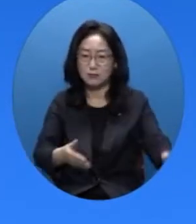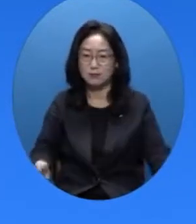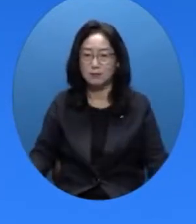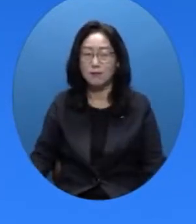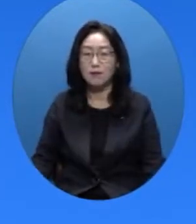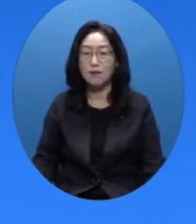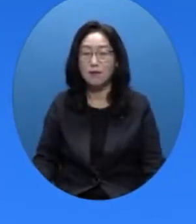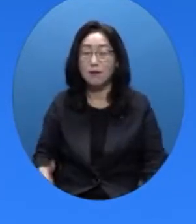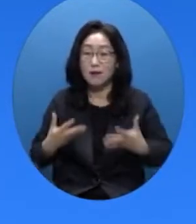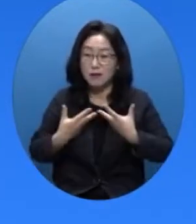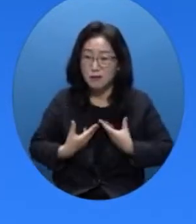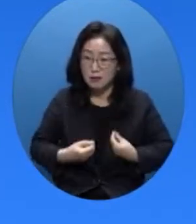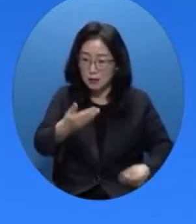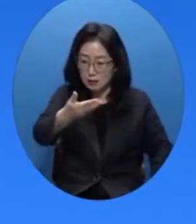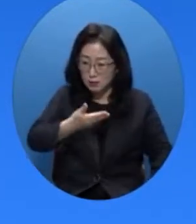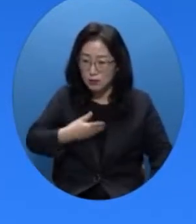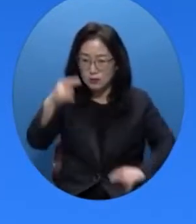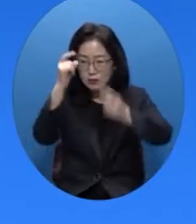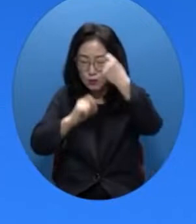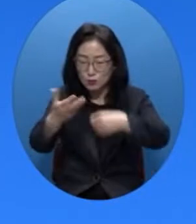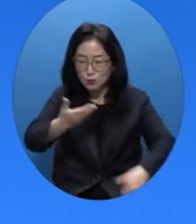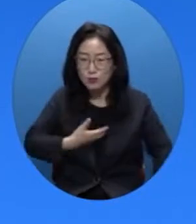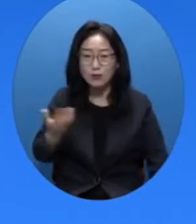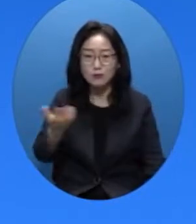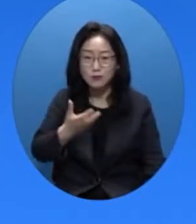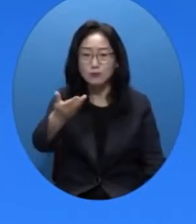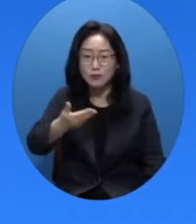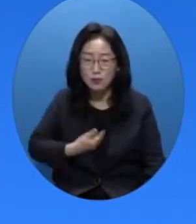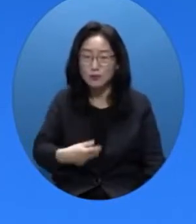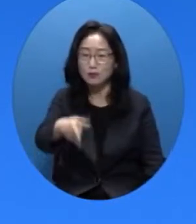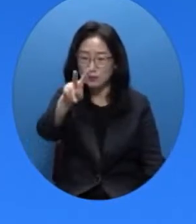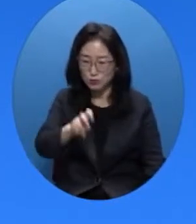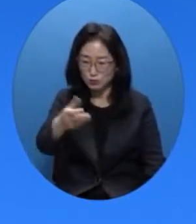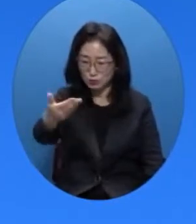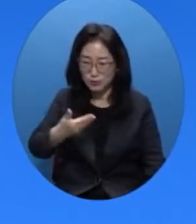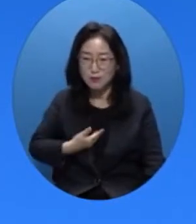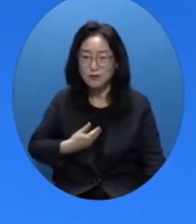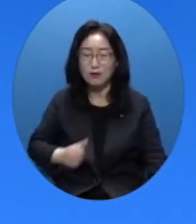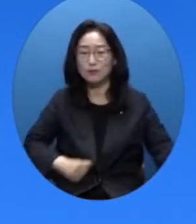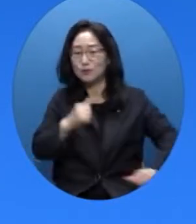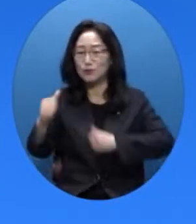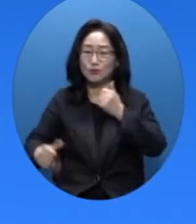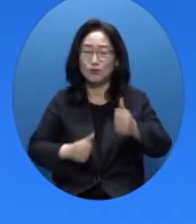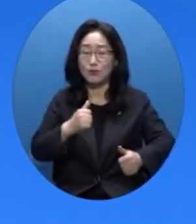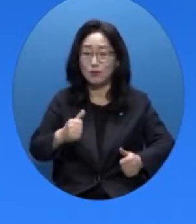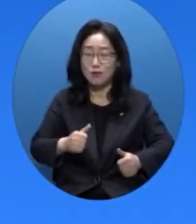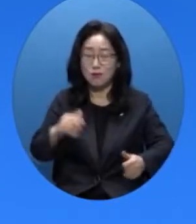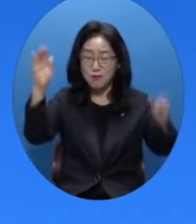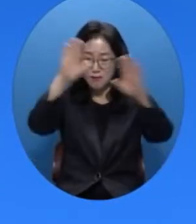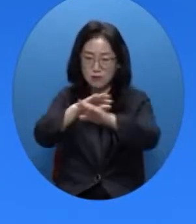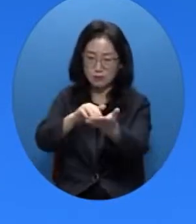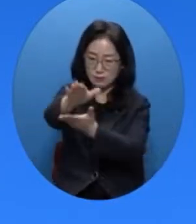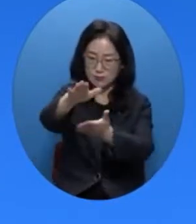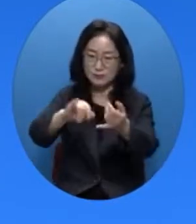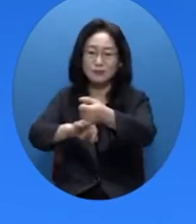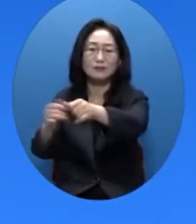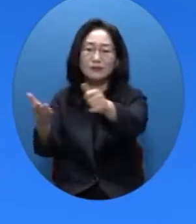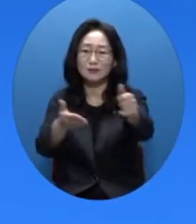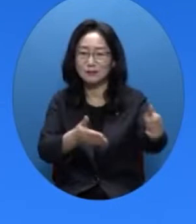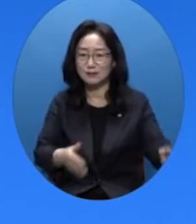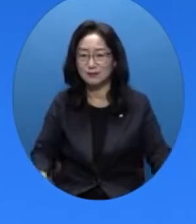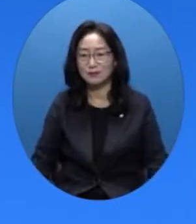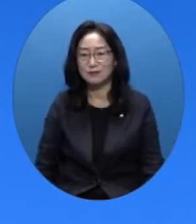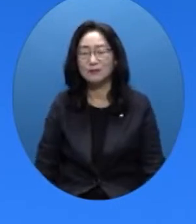절망을 가 다지고 슬픔을 가지고 아픔을 가다 주고 미움을 가지고 분노를 가다 절어 어둠을 물리치고 되는 것입니다